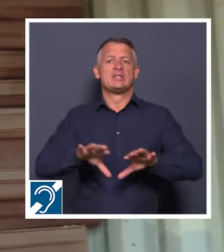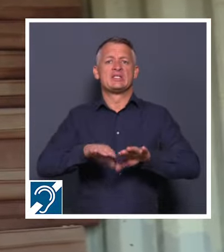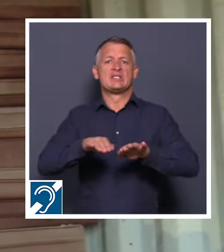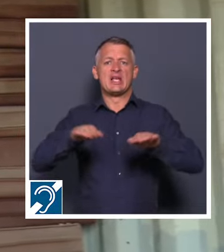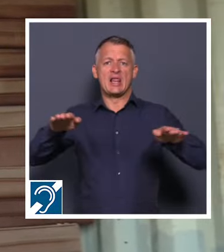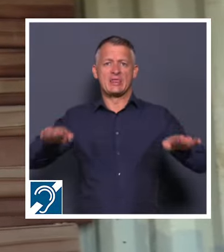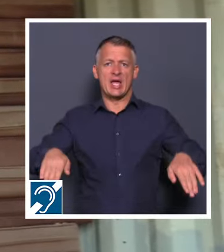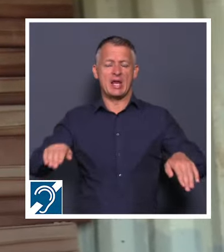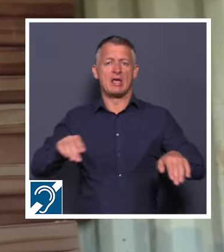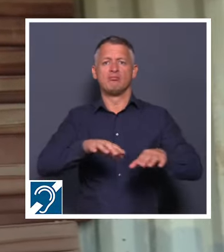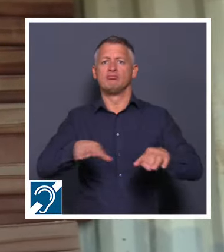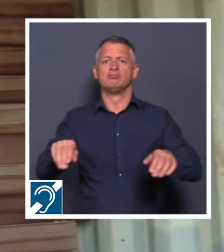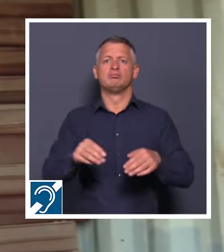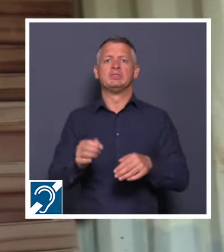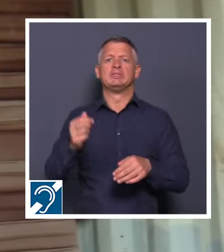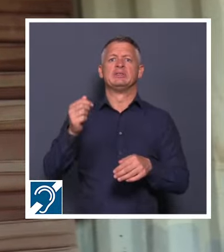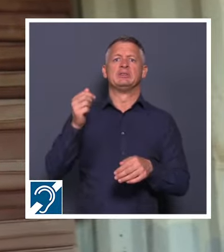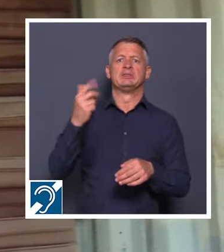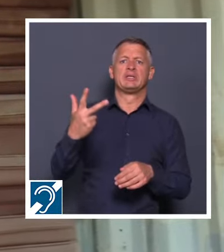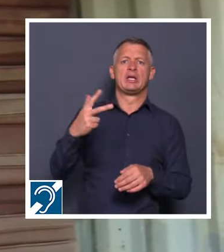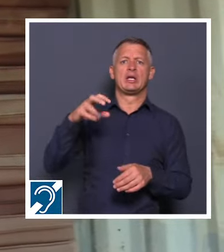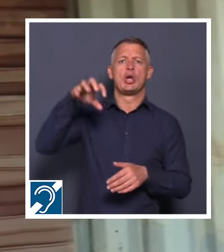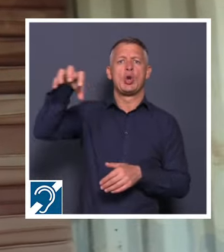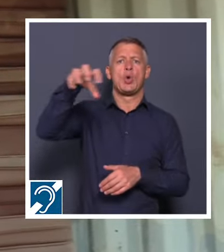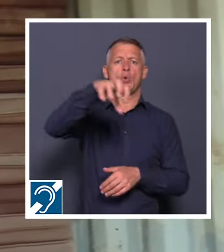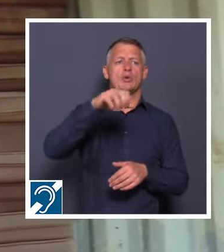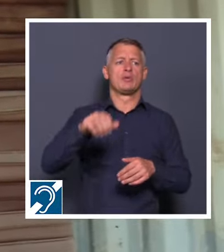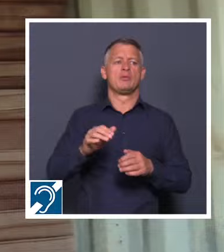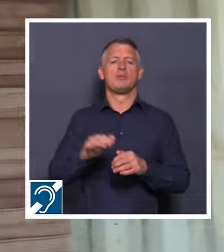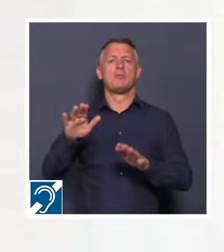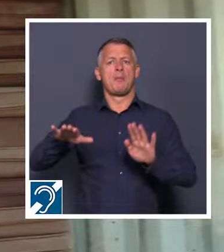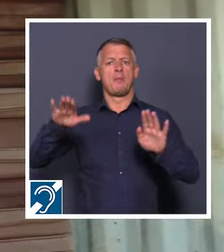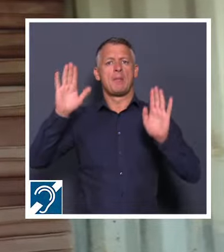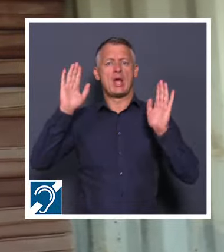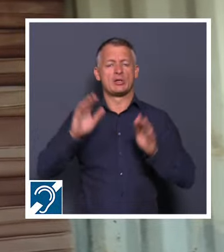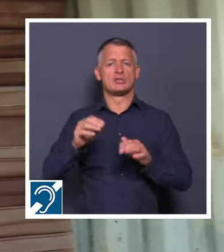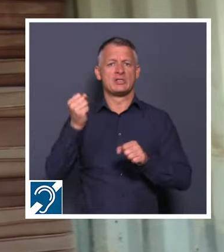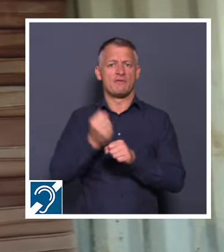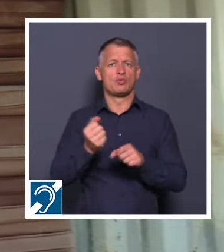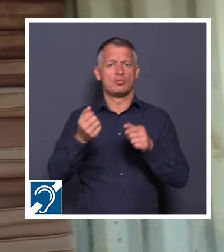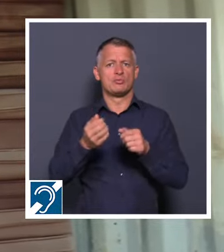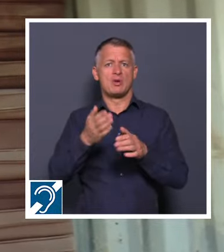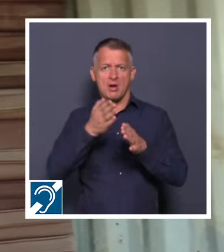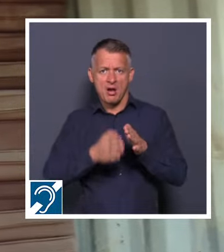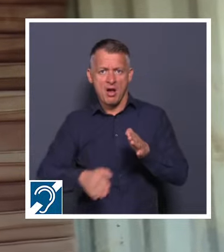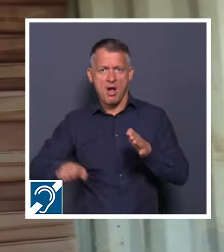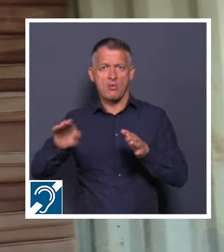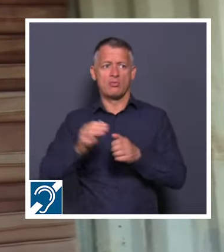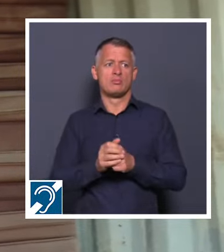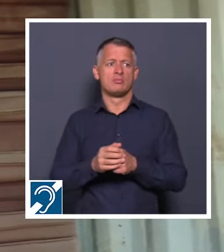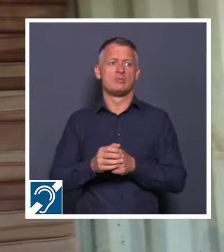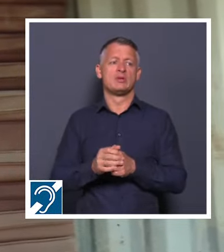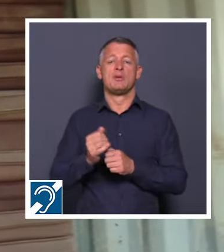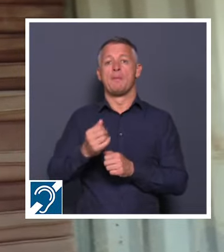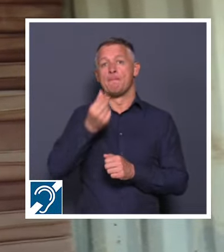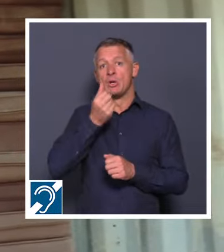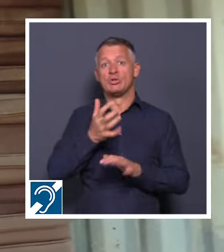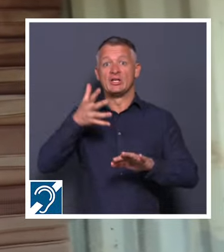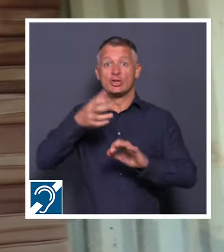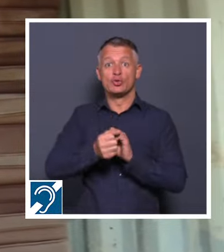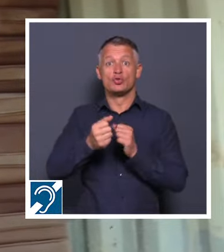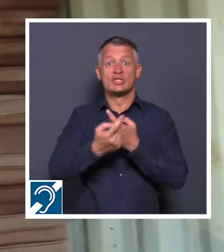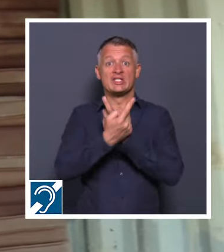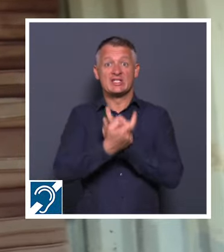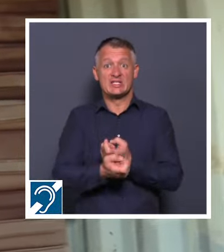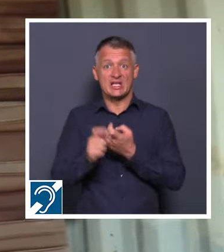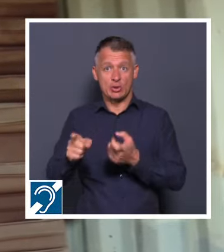care s-a făcut gaură înăuntru. Bănuiesc că au fost distruse și șezlongurile. Da, foarte multe. Au